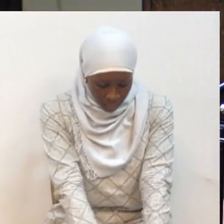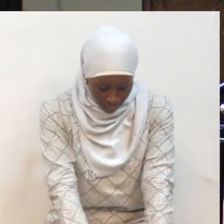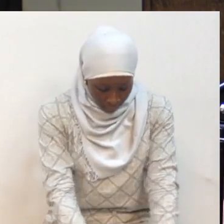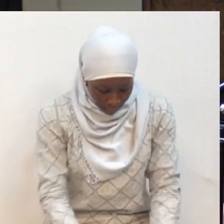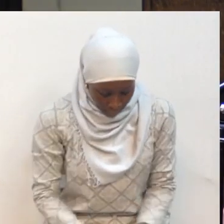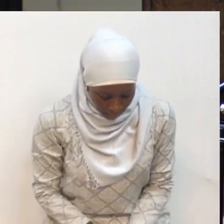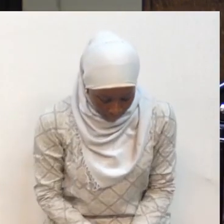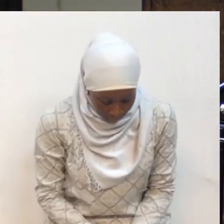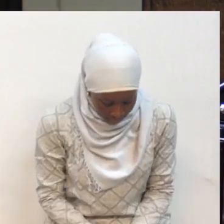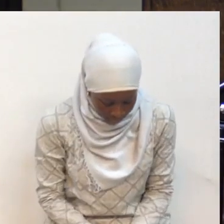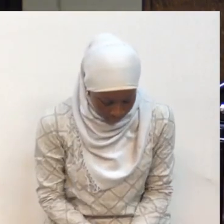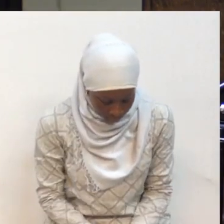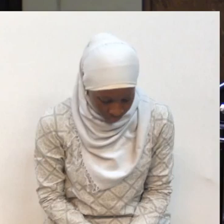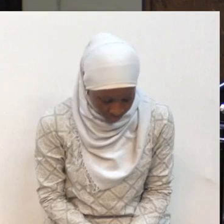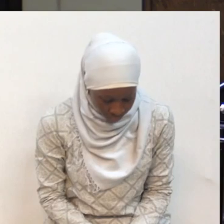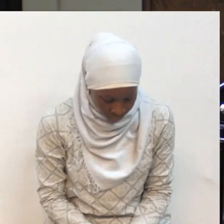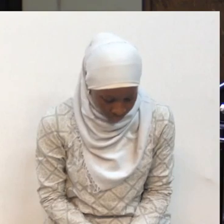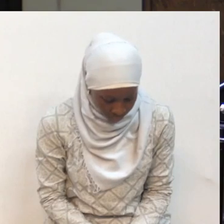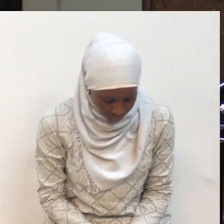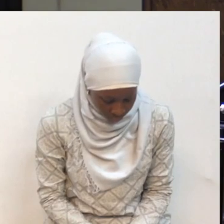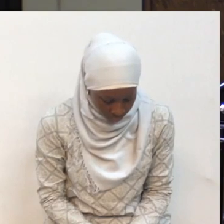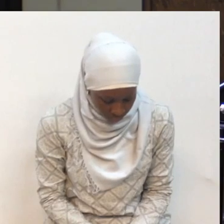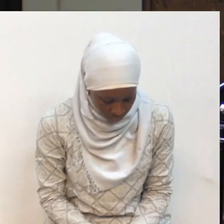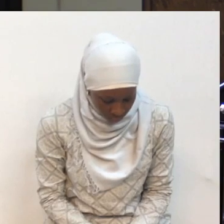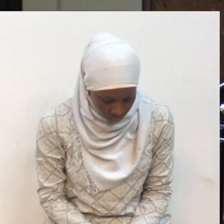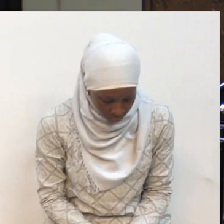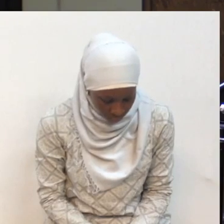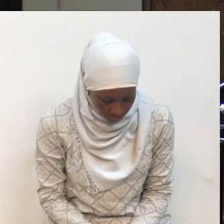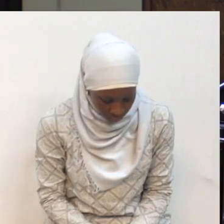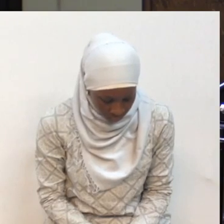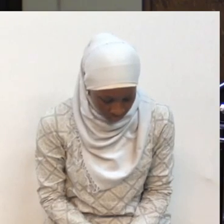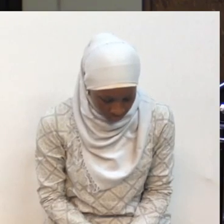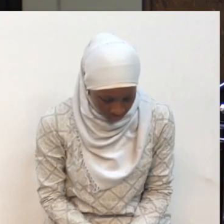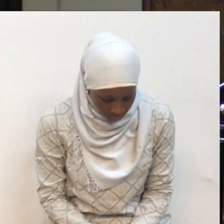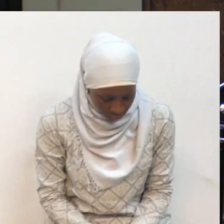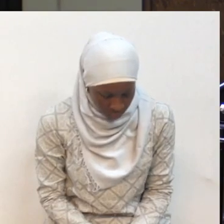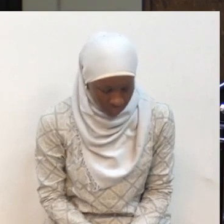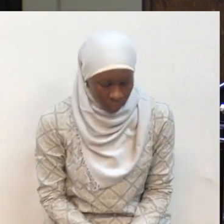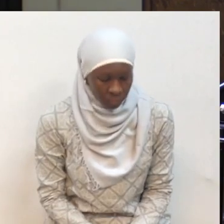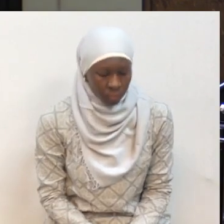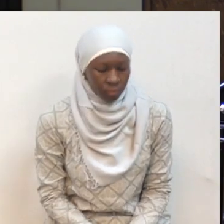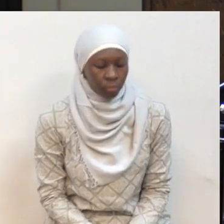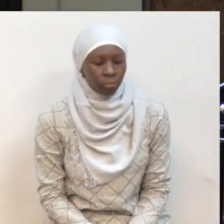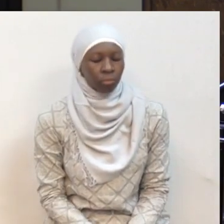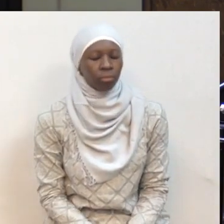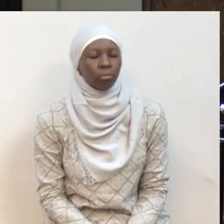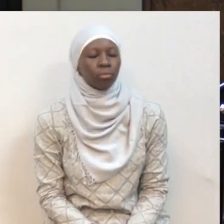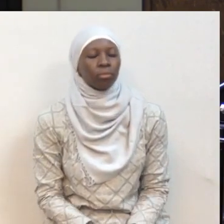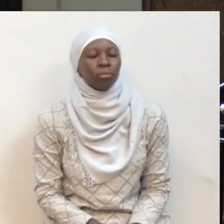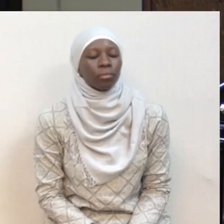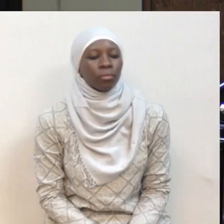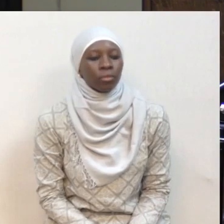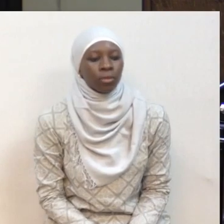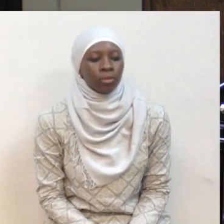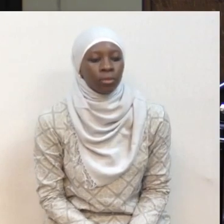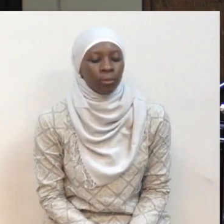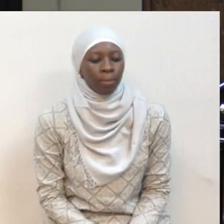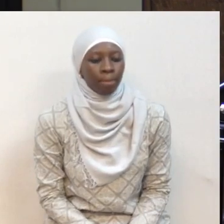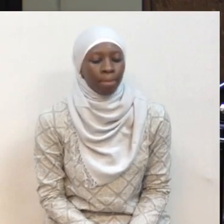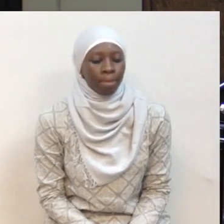الحمد لله وكفى والصلاة والسلام على عباده الذين اصطفى وأشهد أن لا إله إلا الله وحده لا شريك